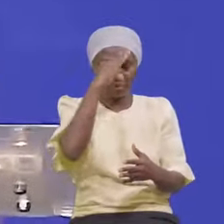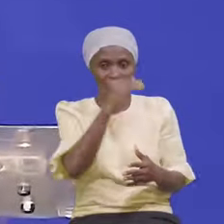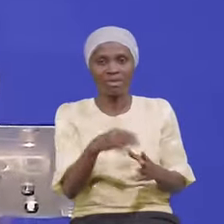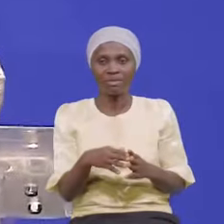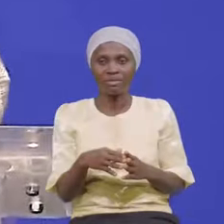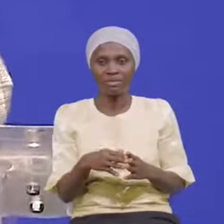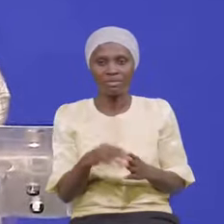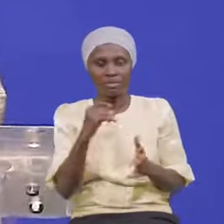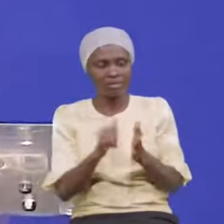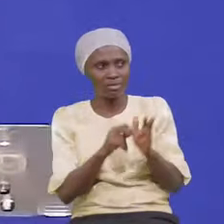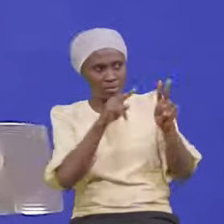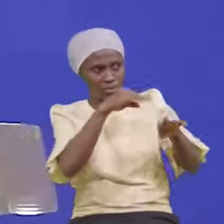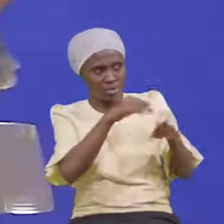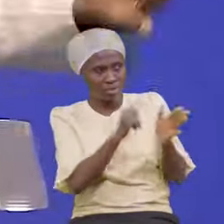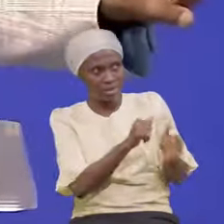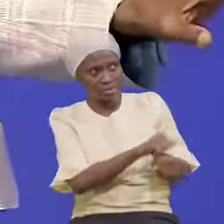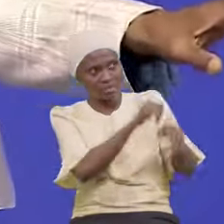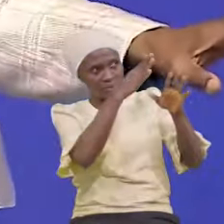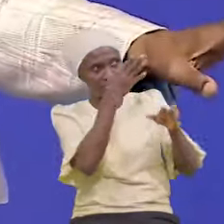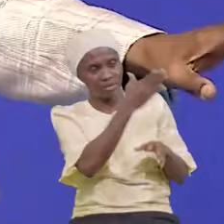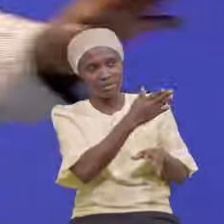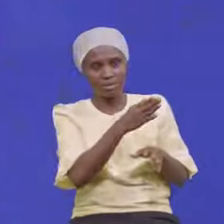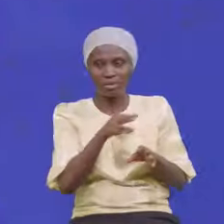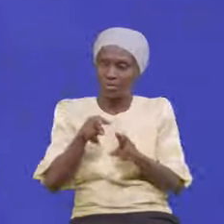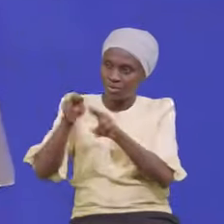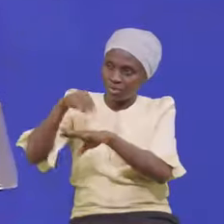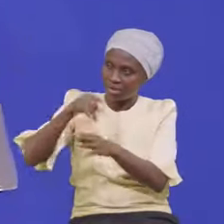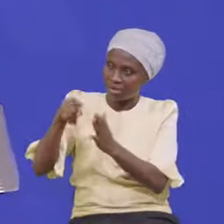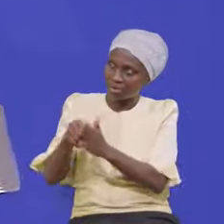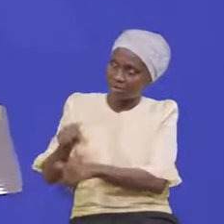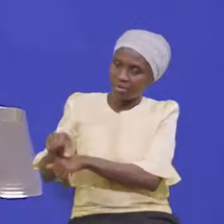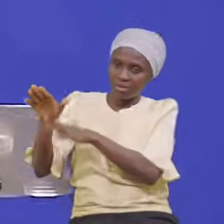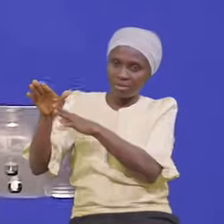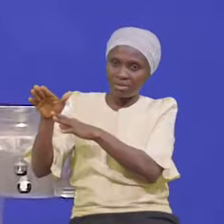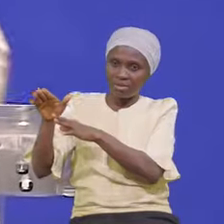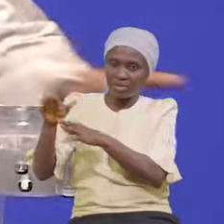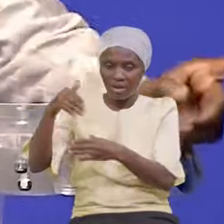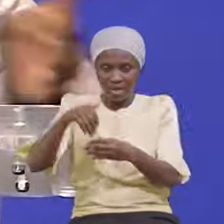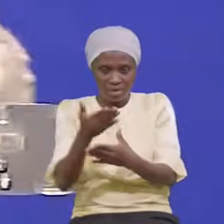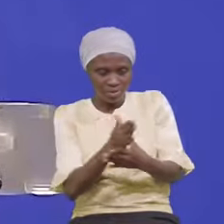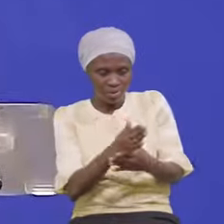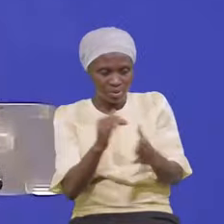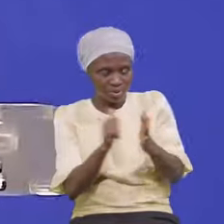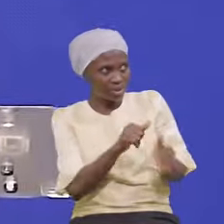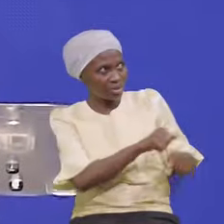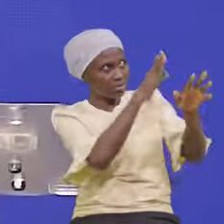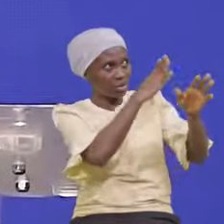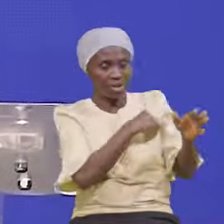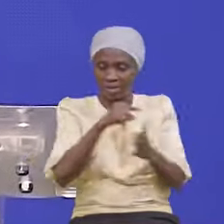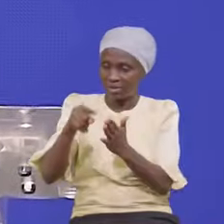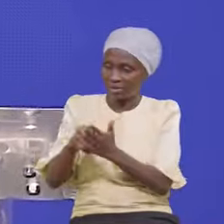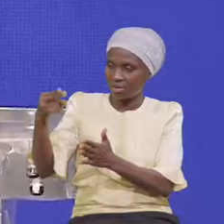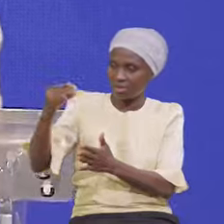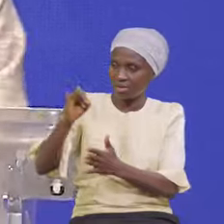that mountain, aa yokka kondanu chudandi, look at this hill, ee yokka kondanu chudandi, in between that mountain and this hill there